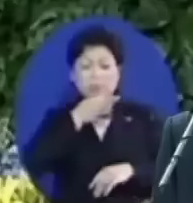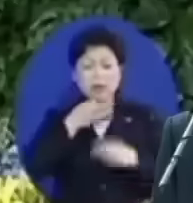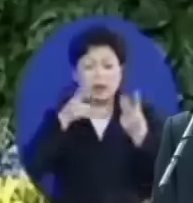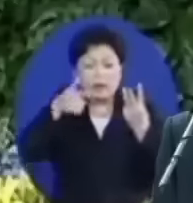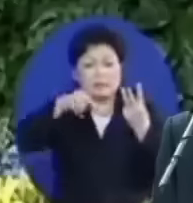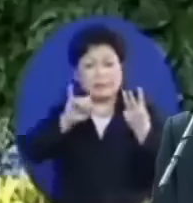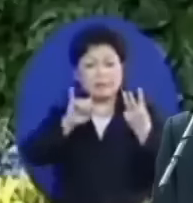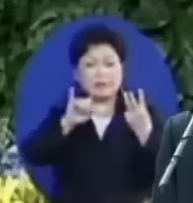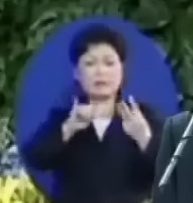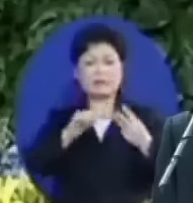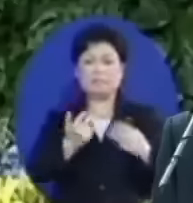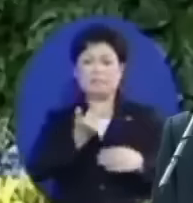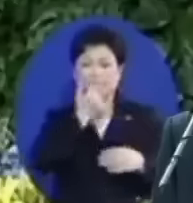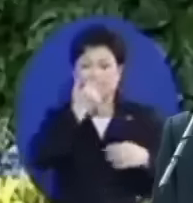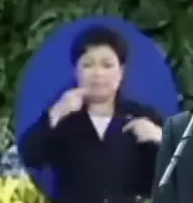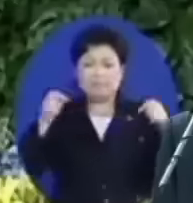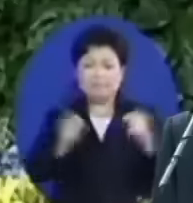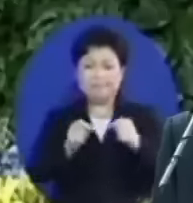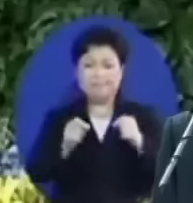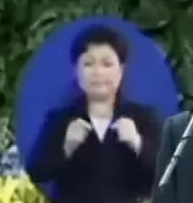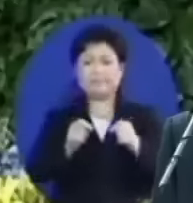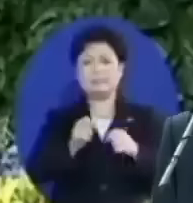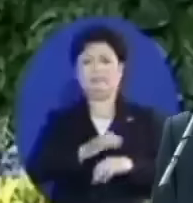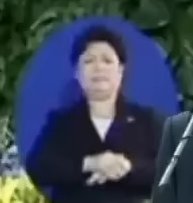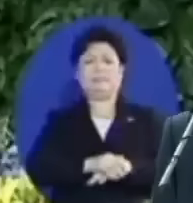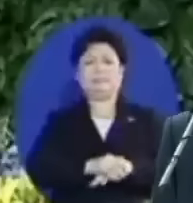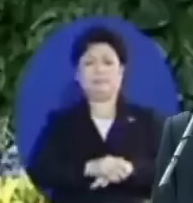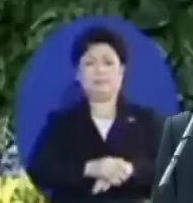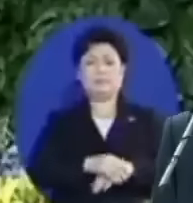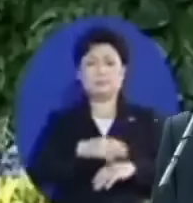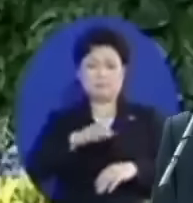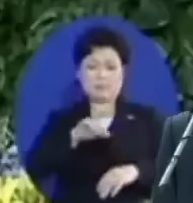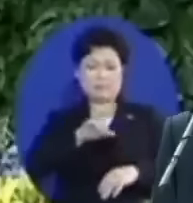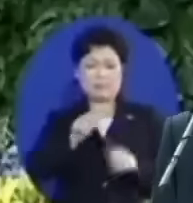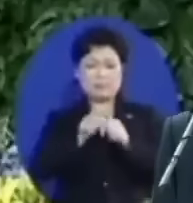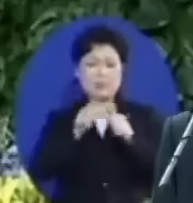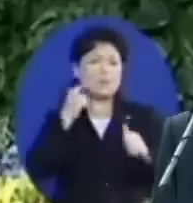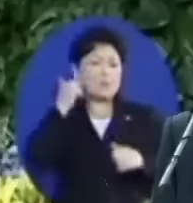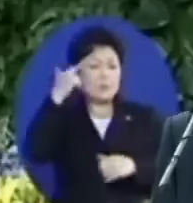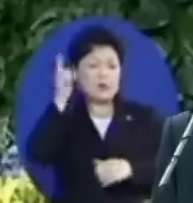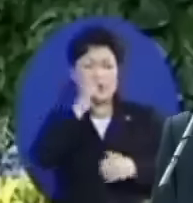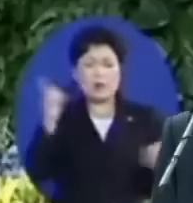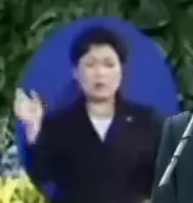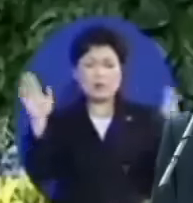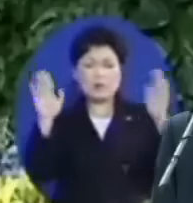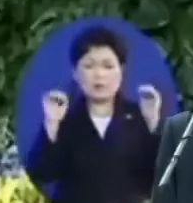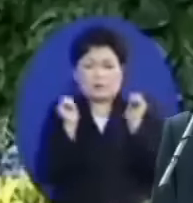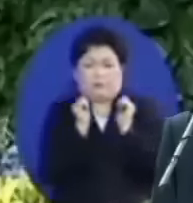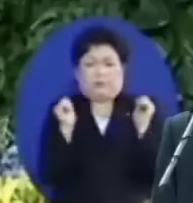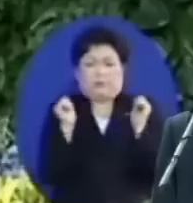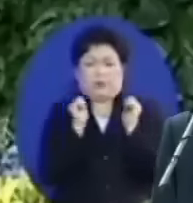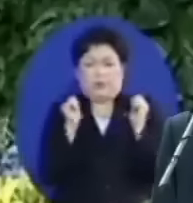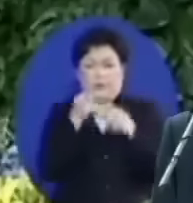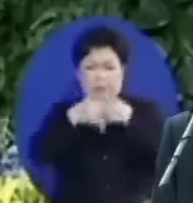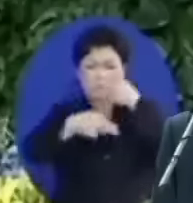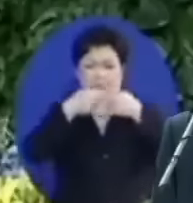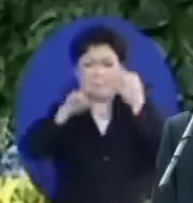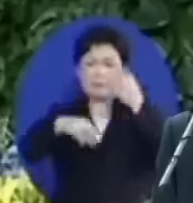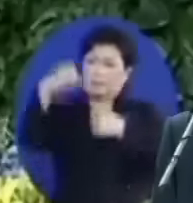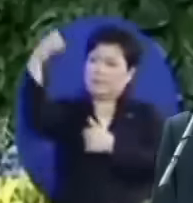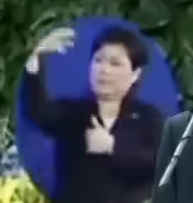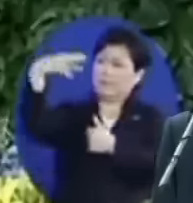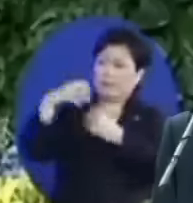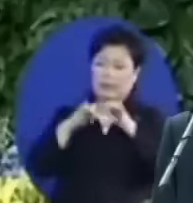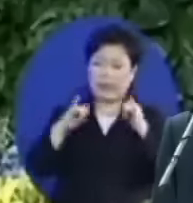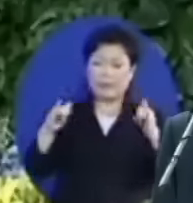살지 못한다고 진단을 받았었습니다. 그는 어느 겨울 오후에 담장 밑에 혼자 앉아 햇빛을 받고 앉았는데